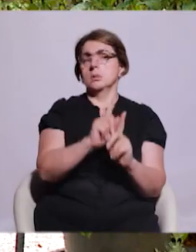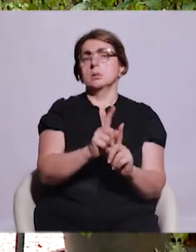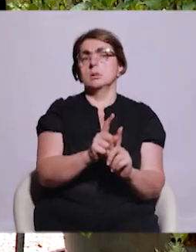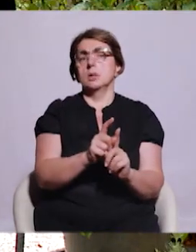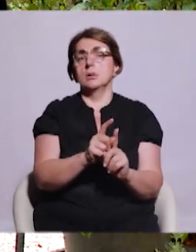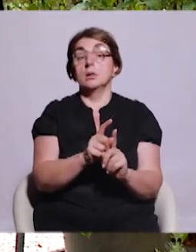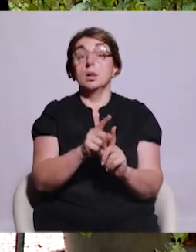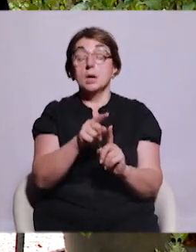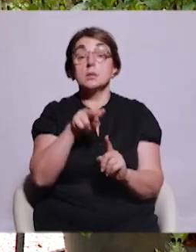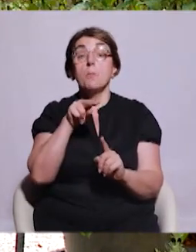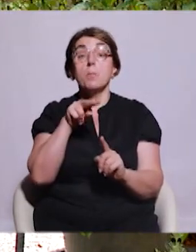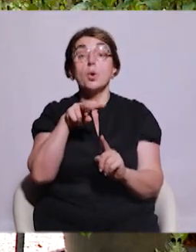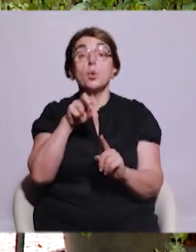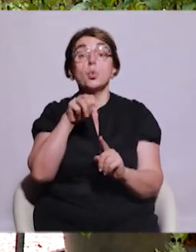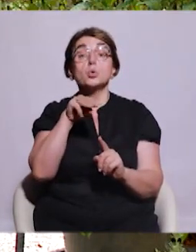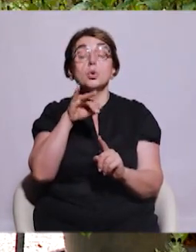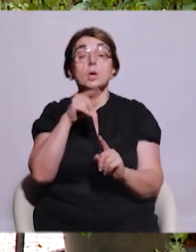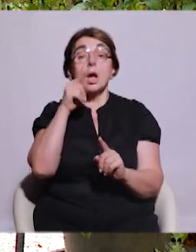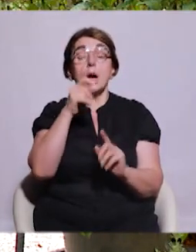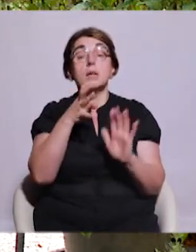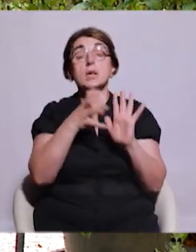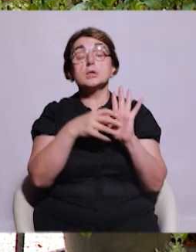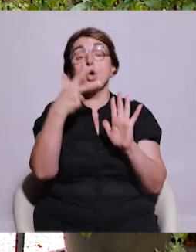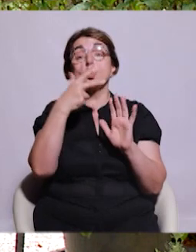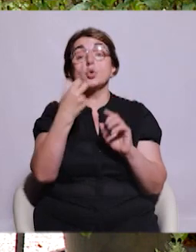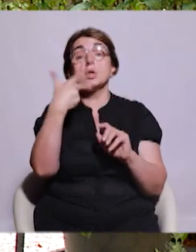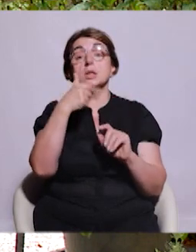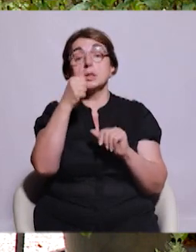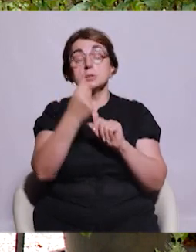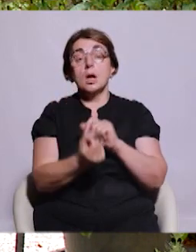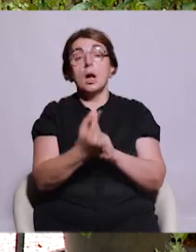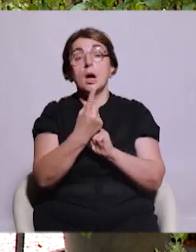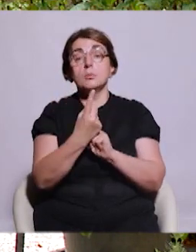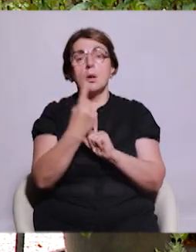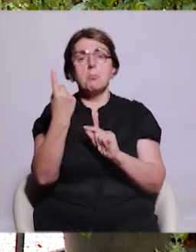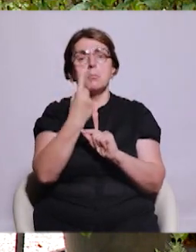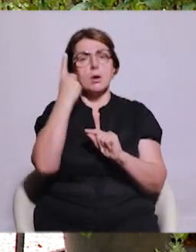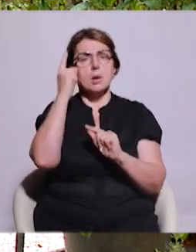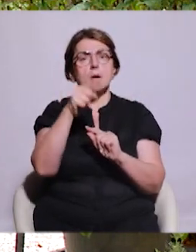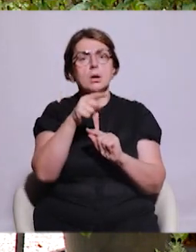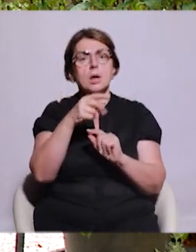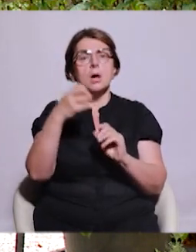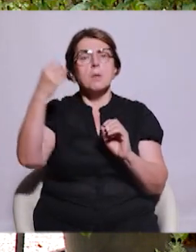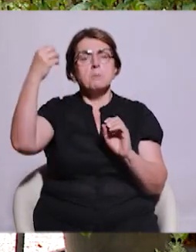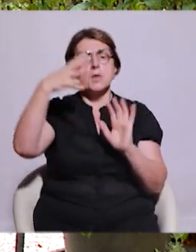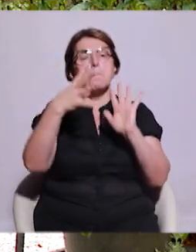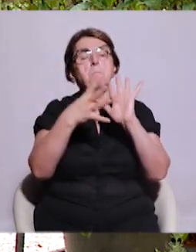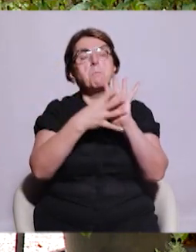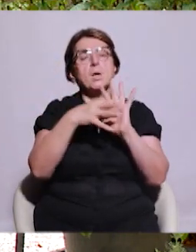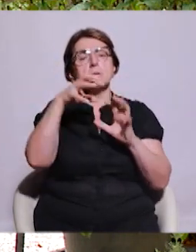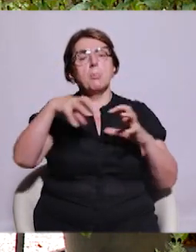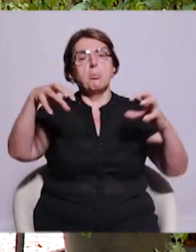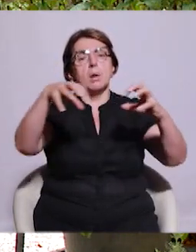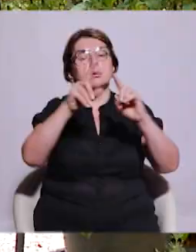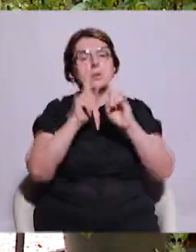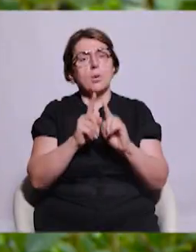ფოტოზე? ეს პლუტონია. ის 1920 წელს აღმოაჩინეს და თავდაპირველად მიაჩნდათ, რომ ის მზის სისტემის მეცხრე პლანეტა